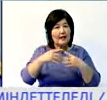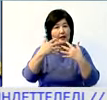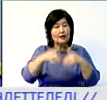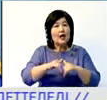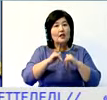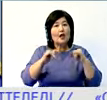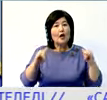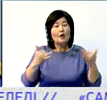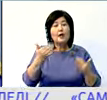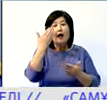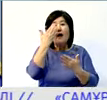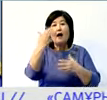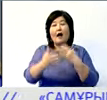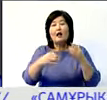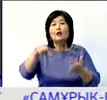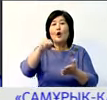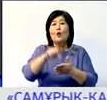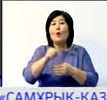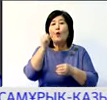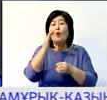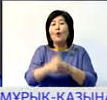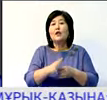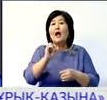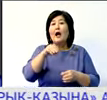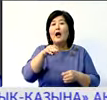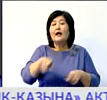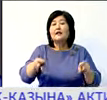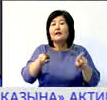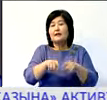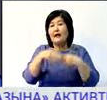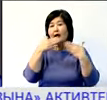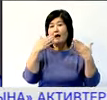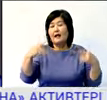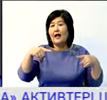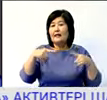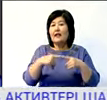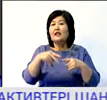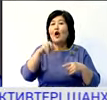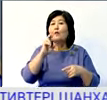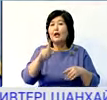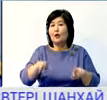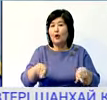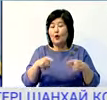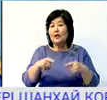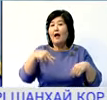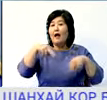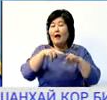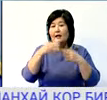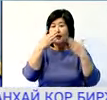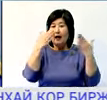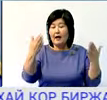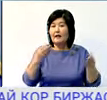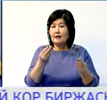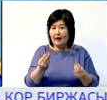дамыту жөнінде халықаралық орталығы мен IT стартаптардың халықаралық технопаркі құрылды. Астана